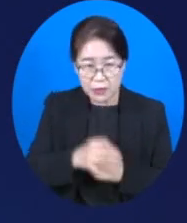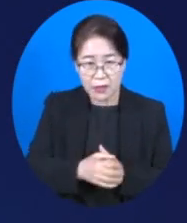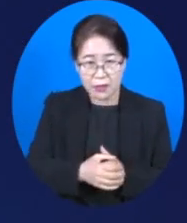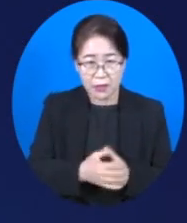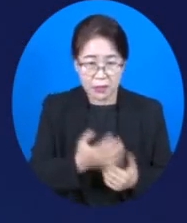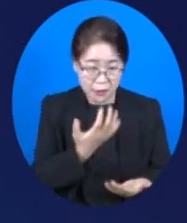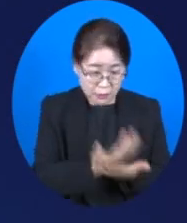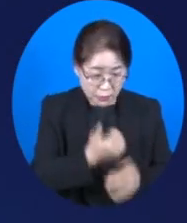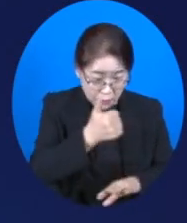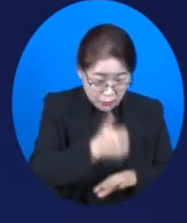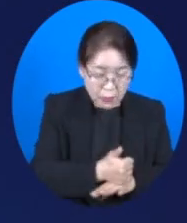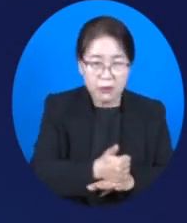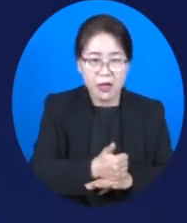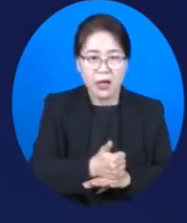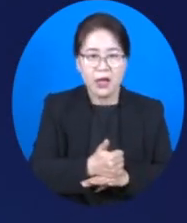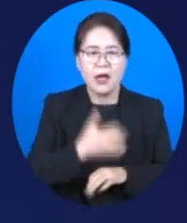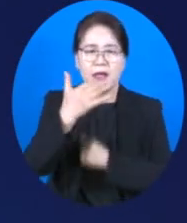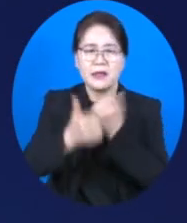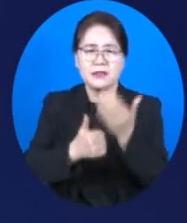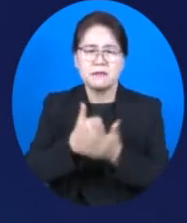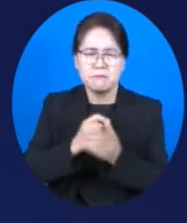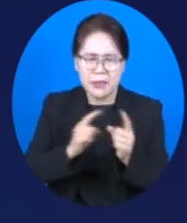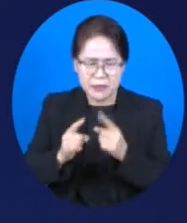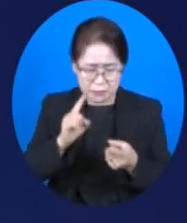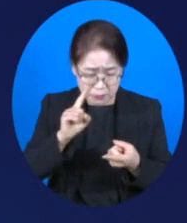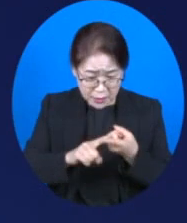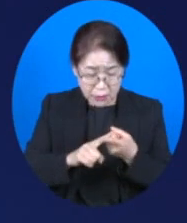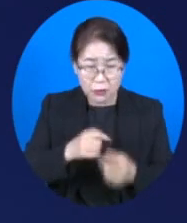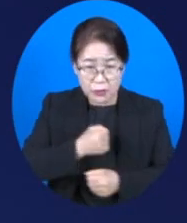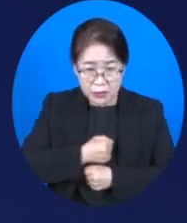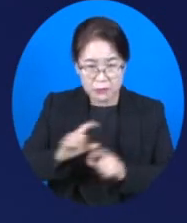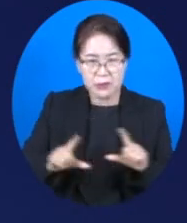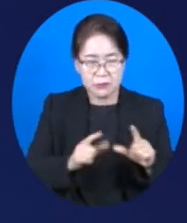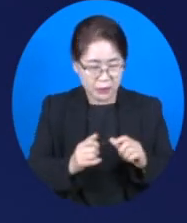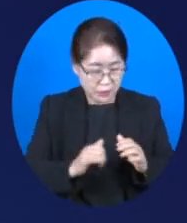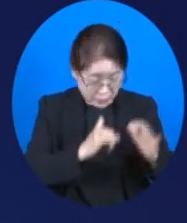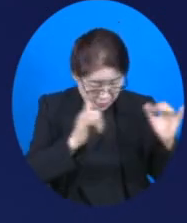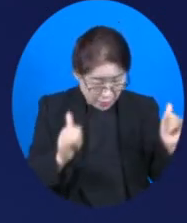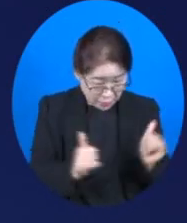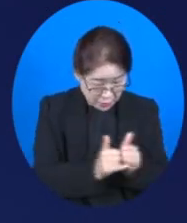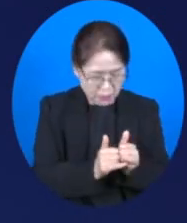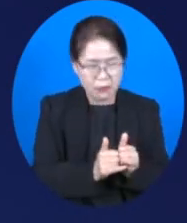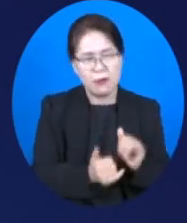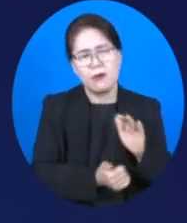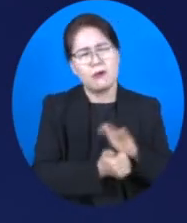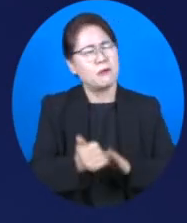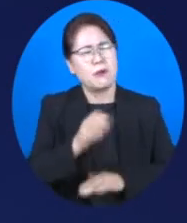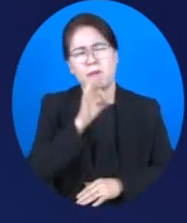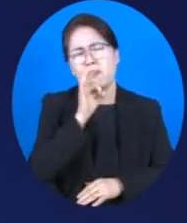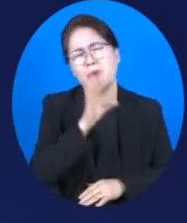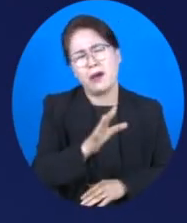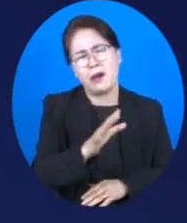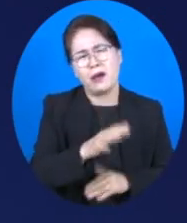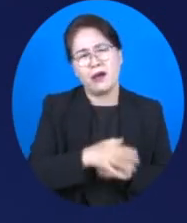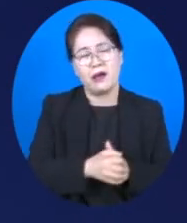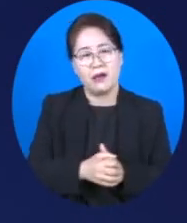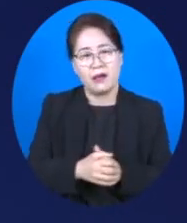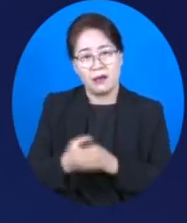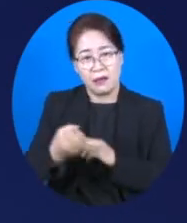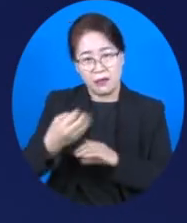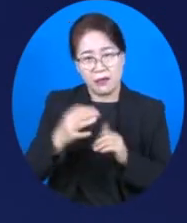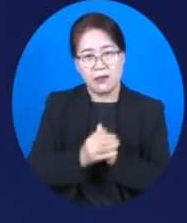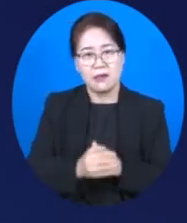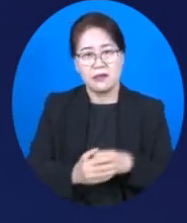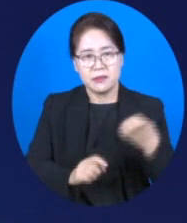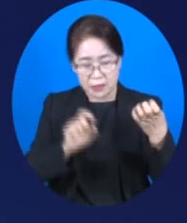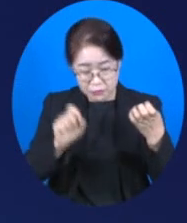말씀을 지키며 살면 이 사회에서는 성공할 수 없다라고 하는 물음에 무려